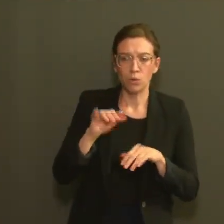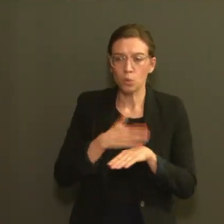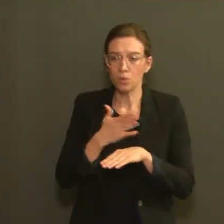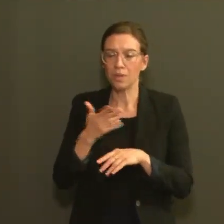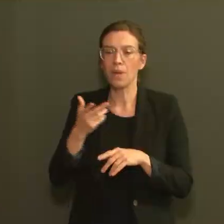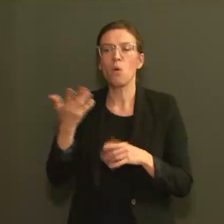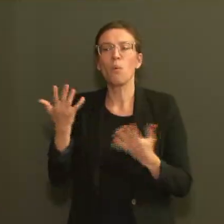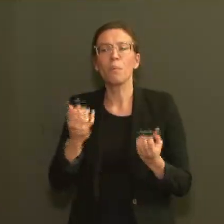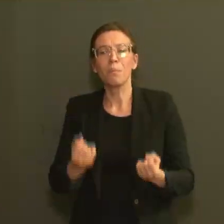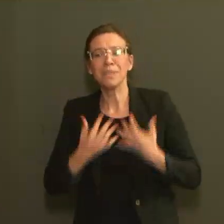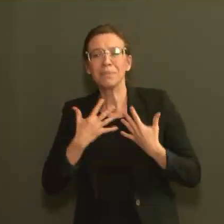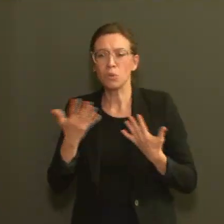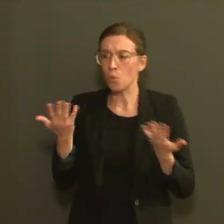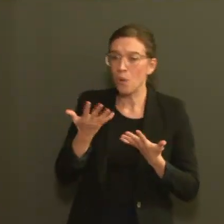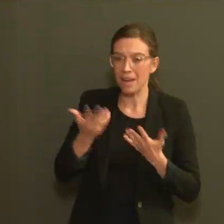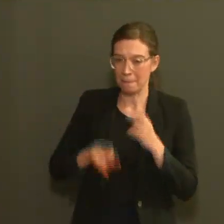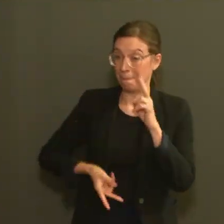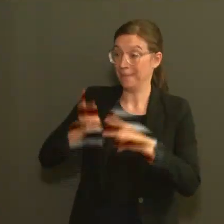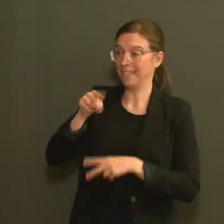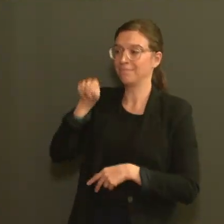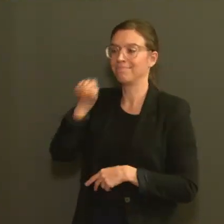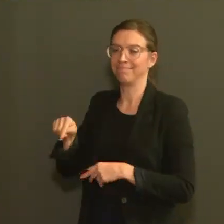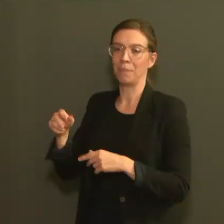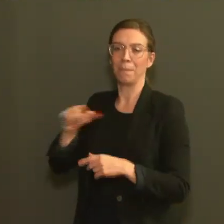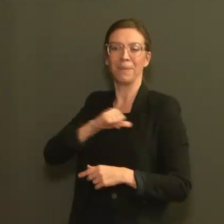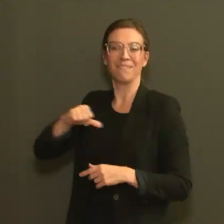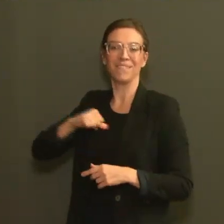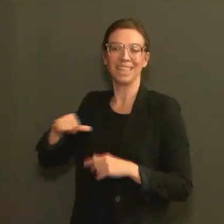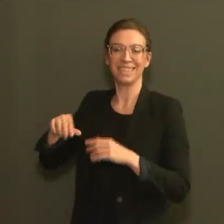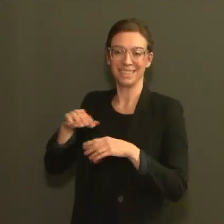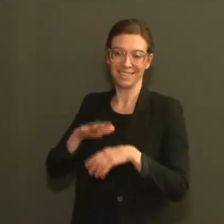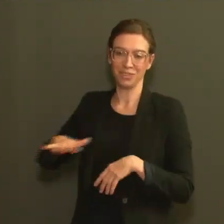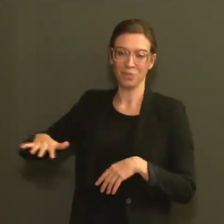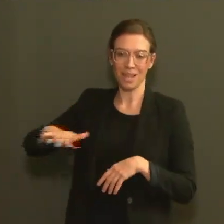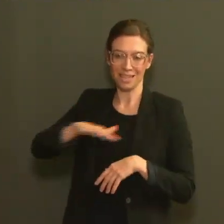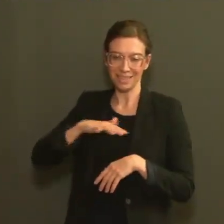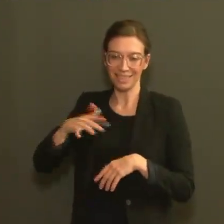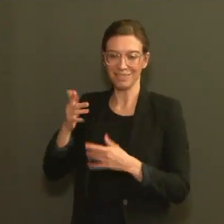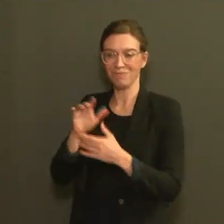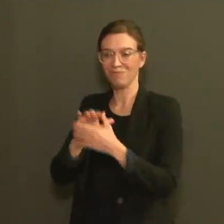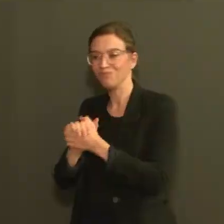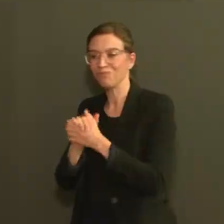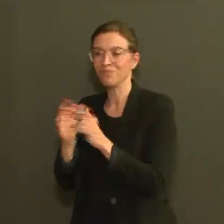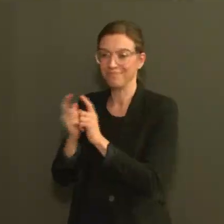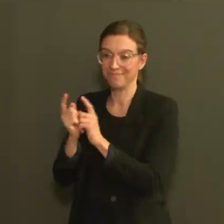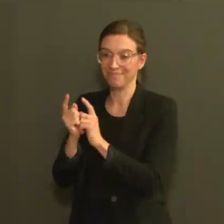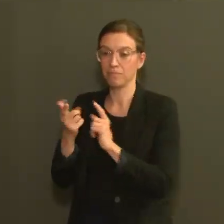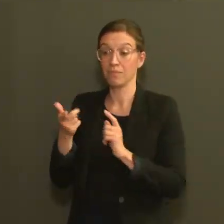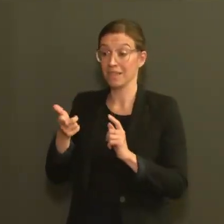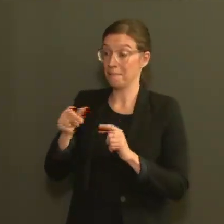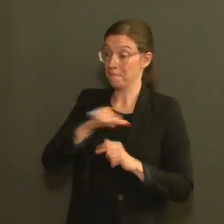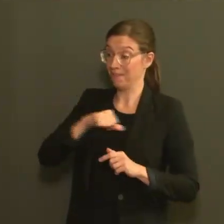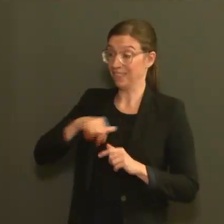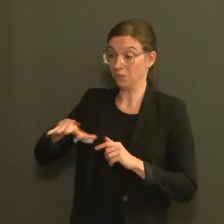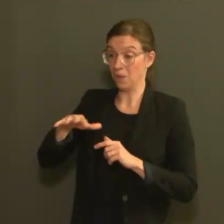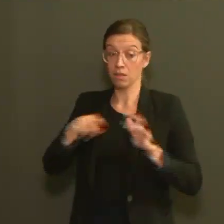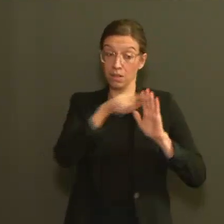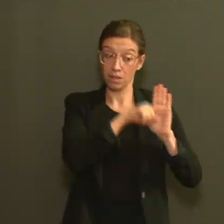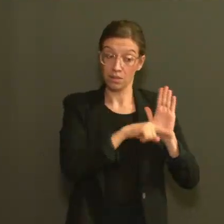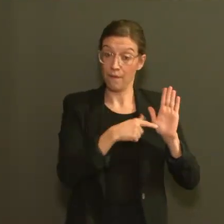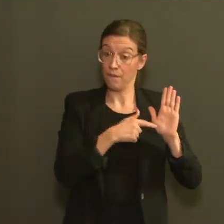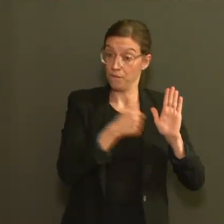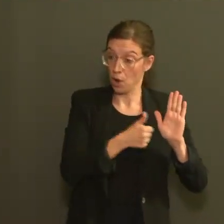de basisregels kunnen we elkaar daar beschermen. Hou consistent afstand tot de mensen buiten